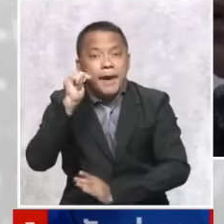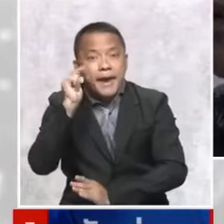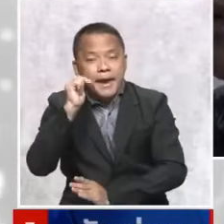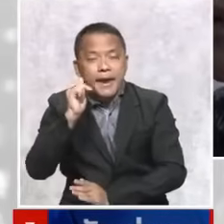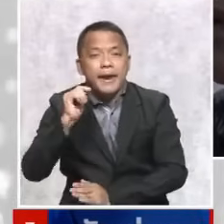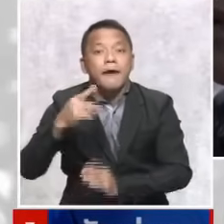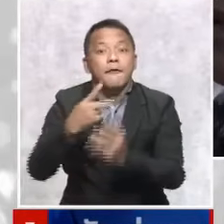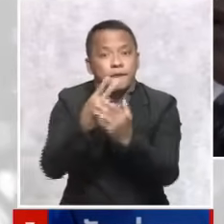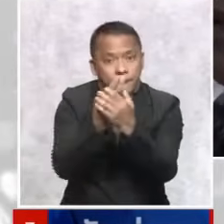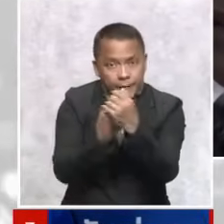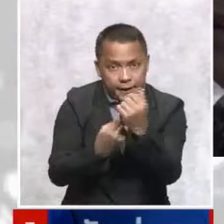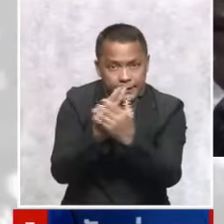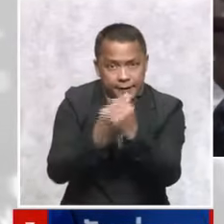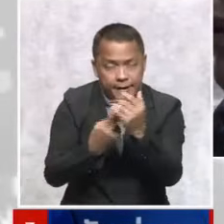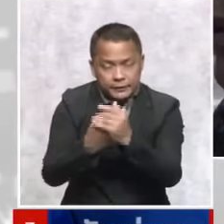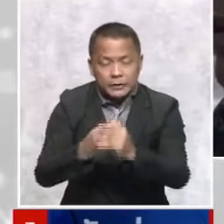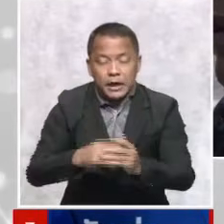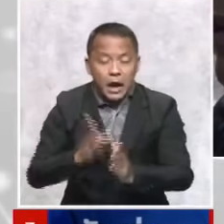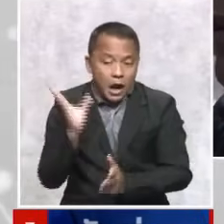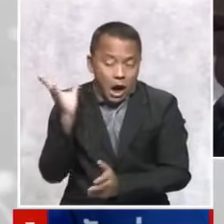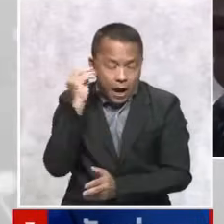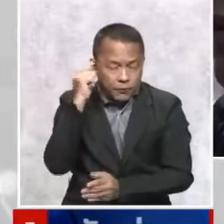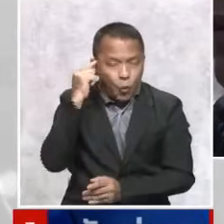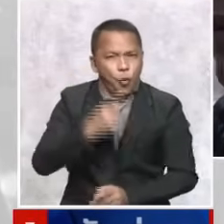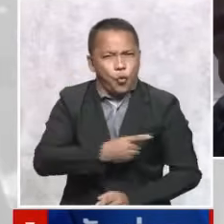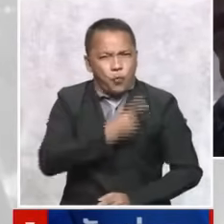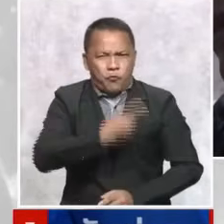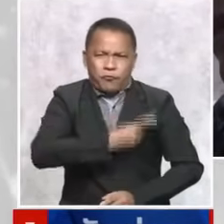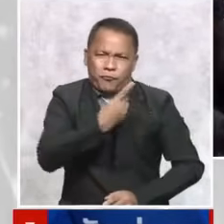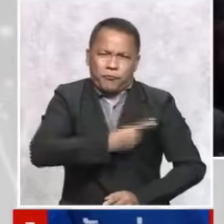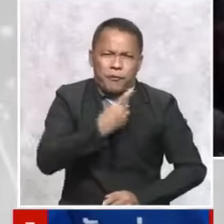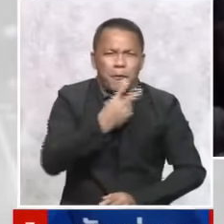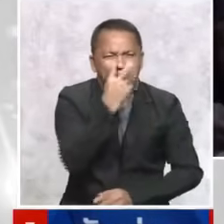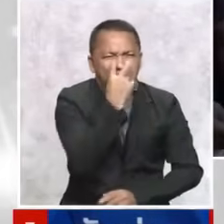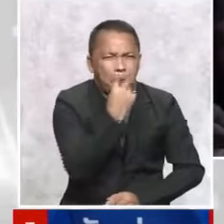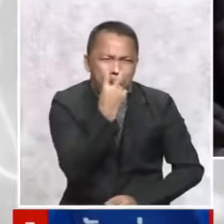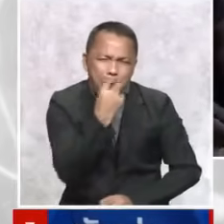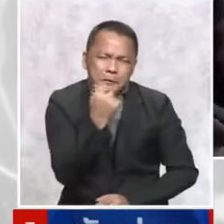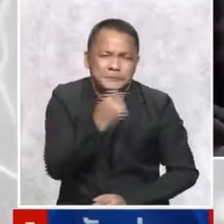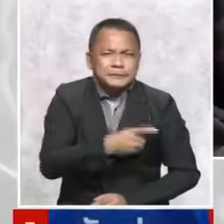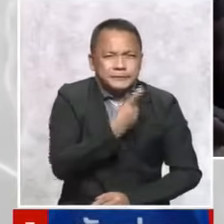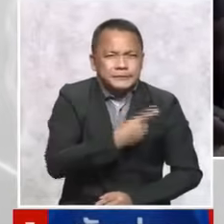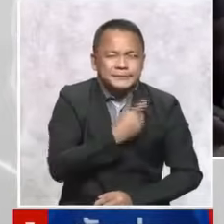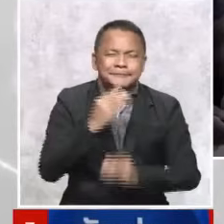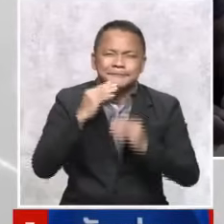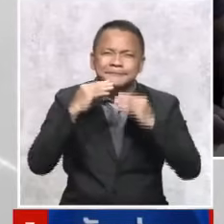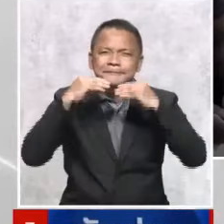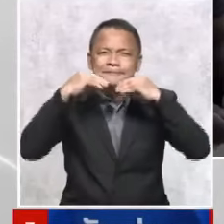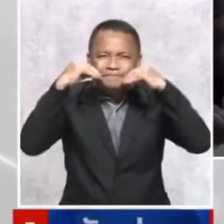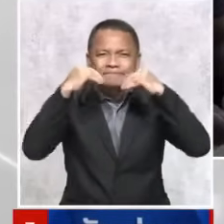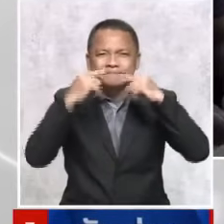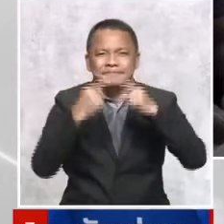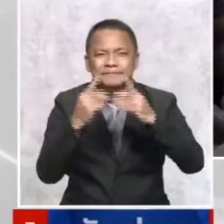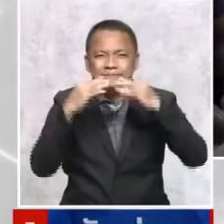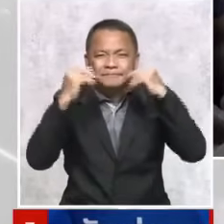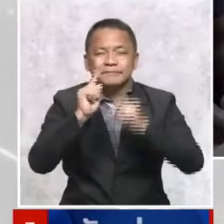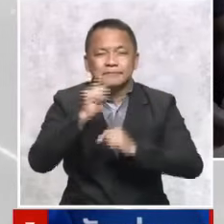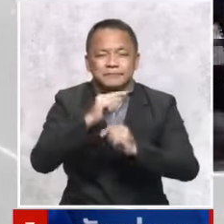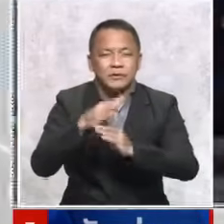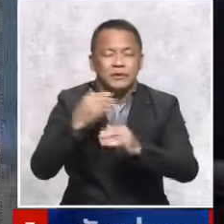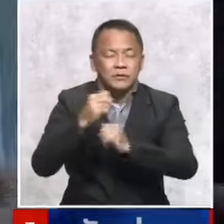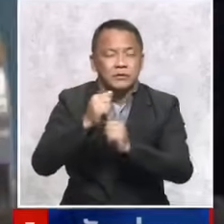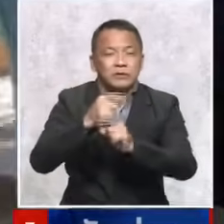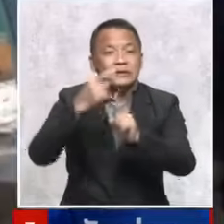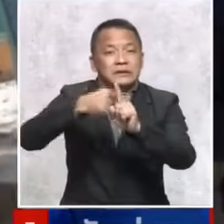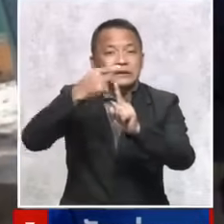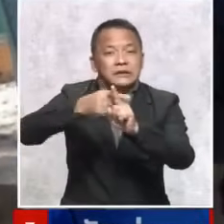ม่ผู้เป็นภรรยานะคะเมื่อทราบข่าวต่างก็ดีใจทั้งร้องไห้แล้วก็อมยิ้มไปด้วยนะคะเนื่องจากตลอดเกือบ